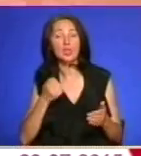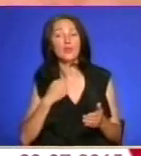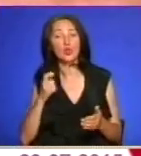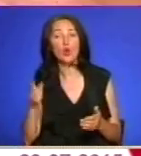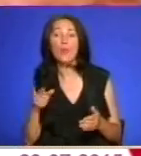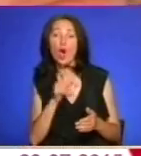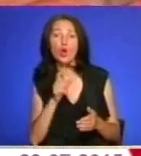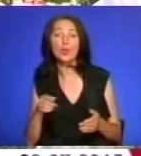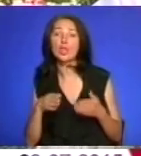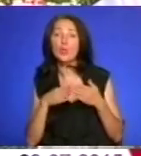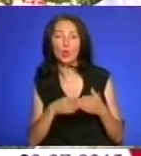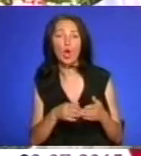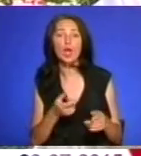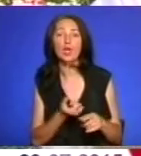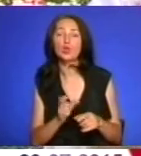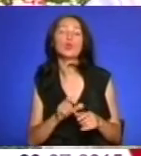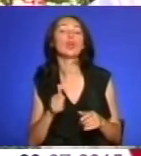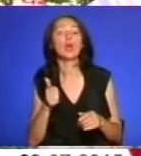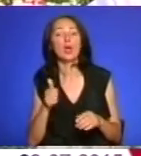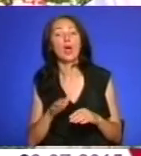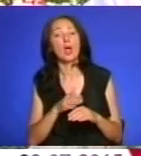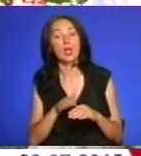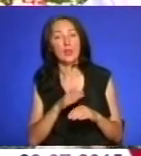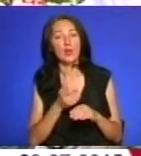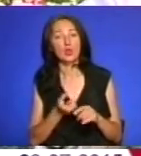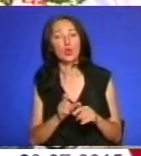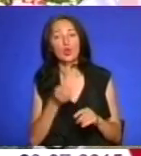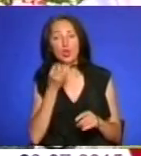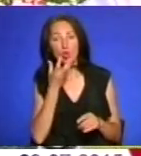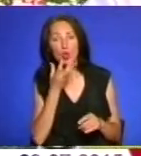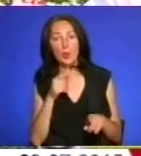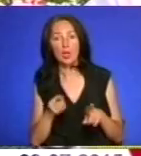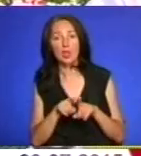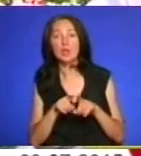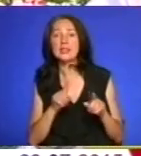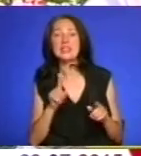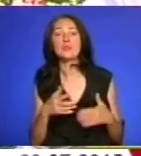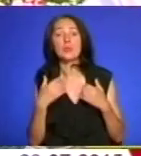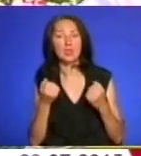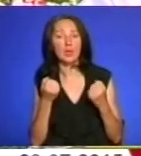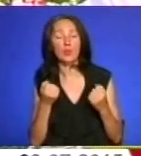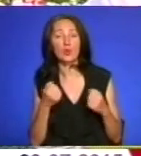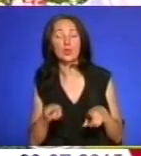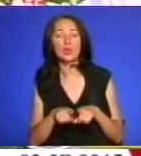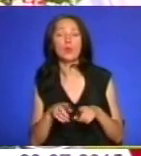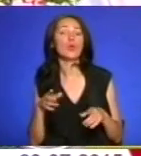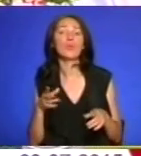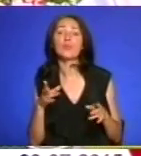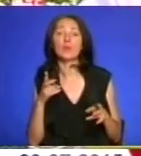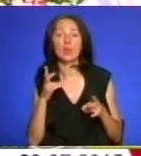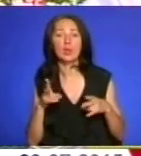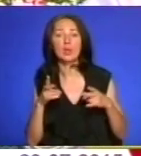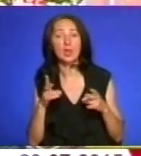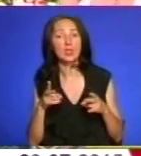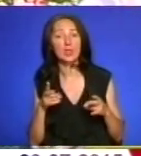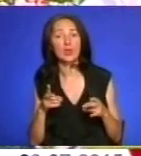громадяни Португалії. Дуже схвально, дуже так з підтримкою, з такою обнадійливою,